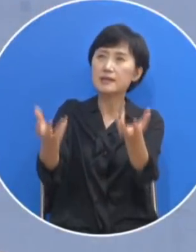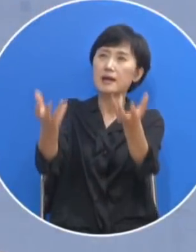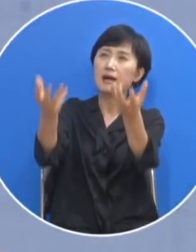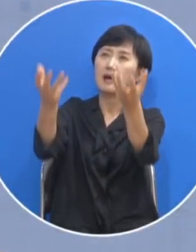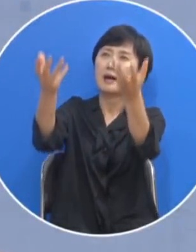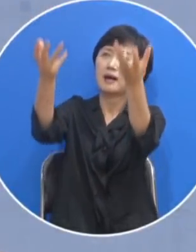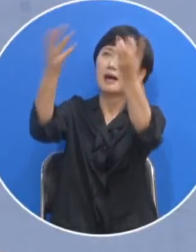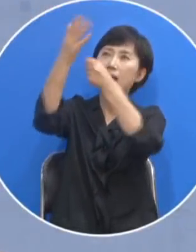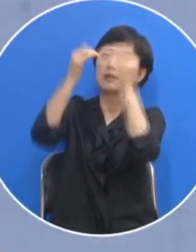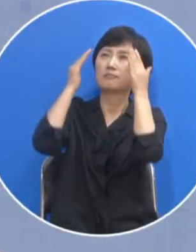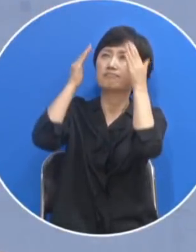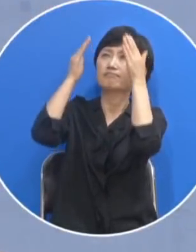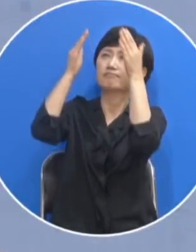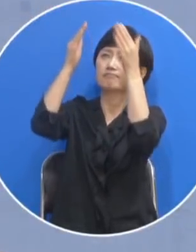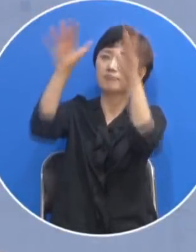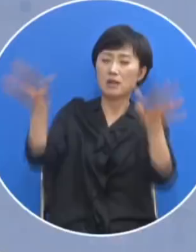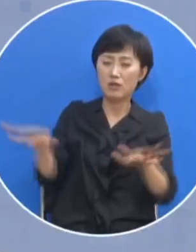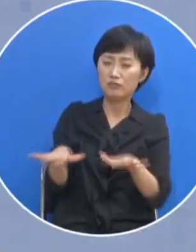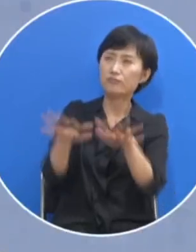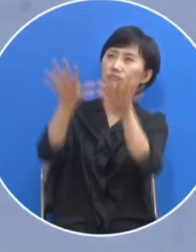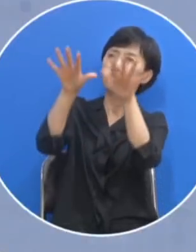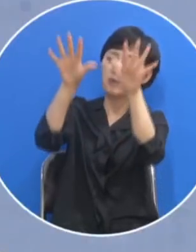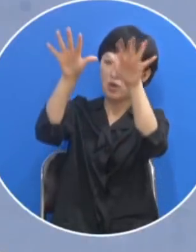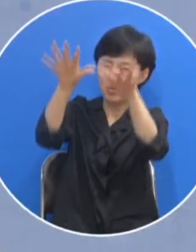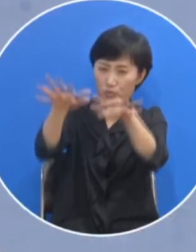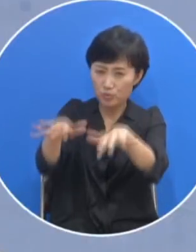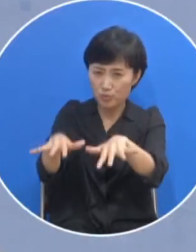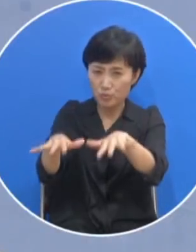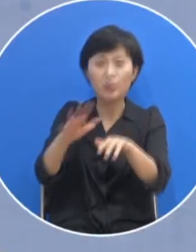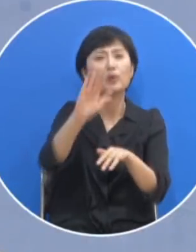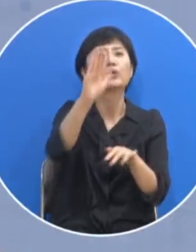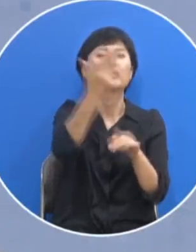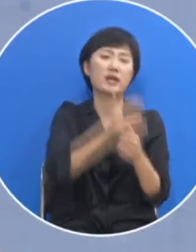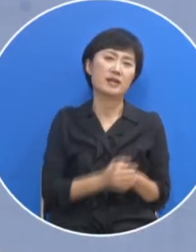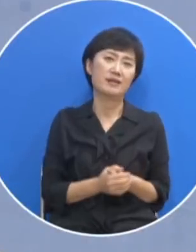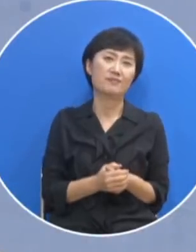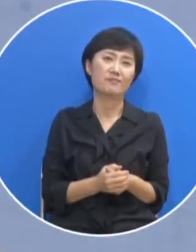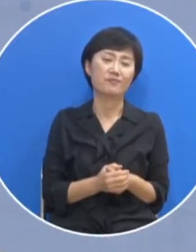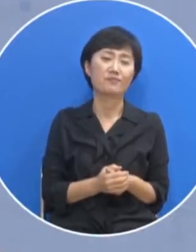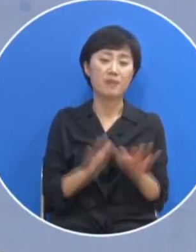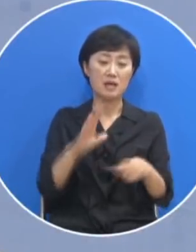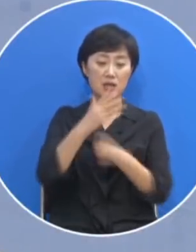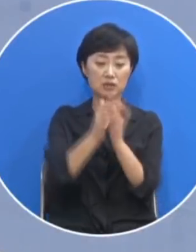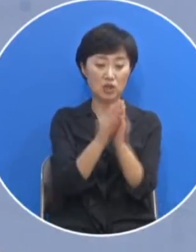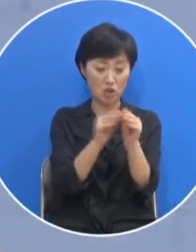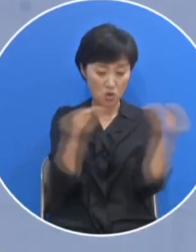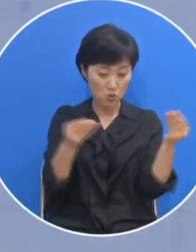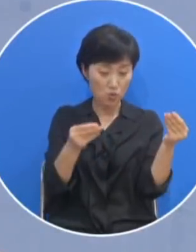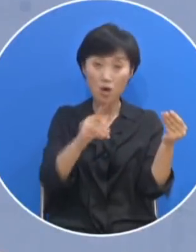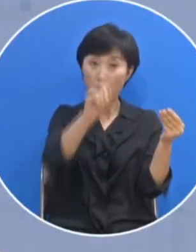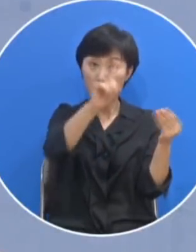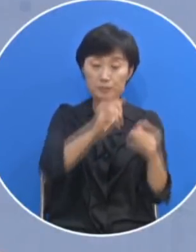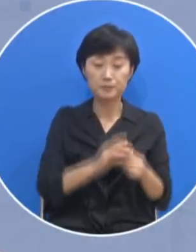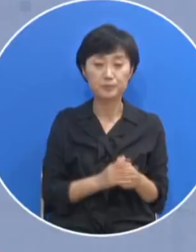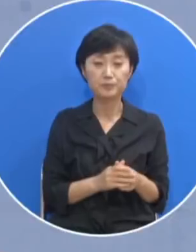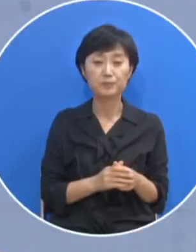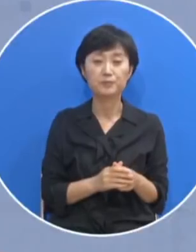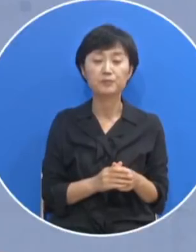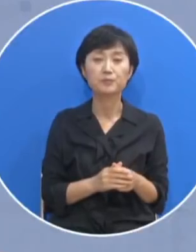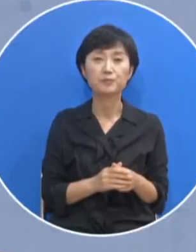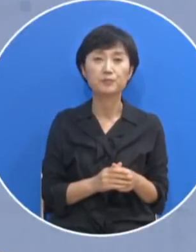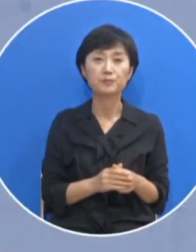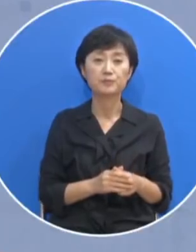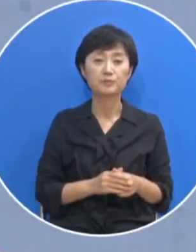row 할 수 있는 예 어디 po 없다 또 성경은 이렇게 기록하고 씻어 5l tools